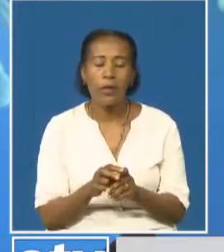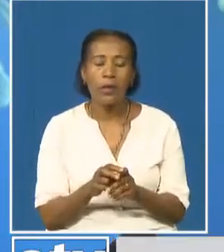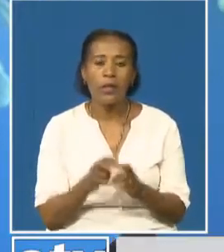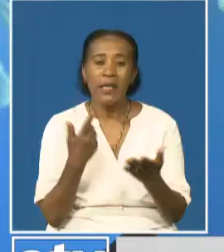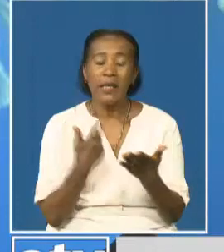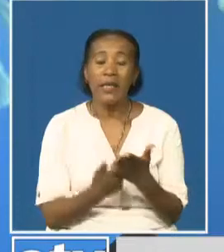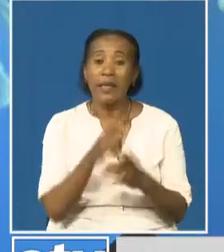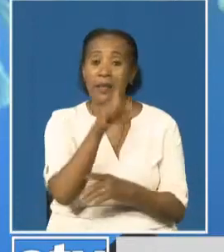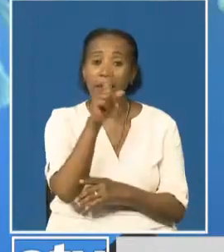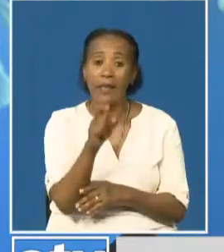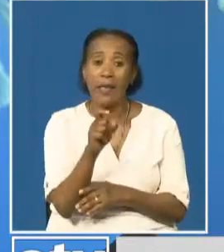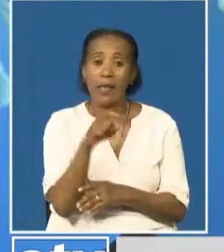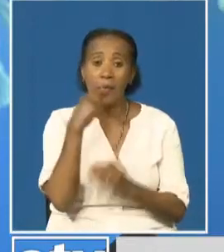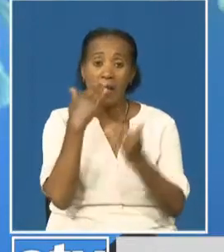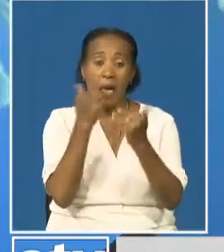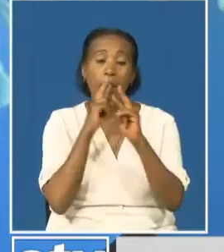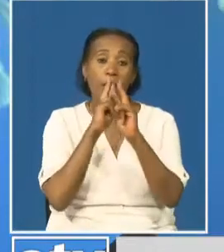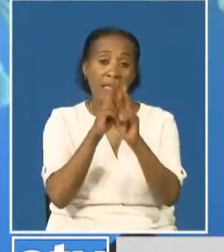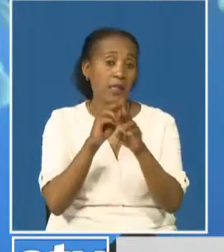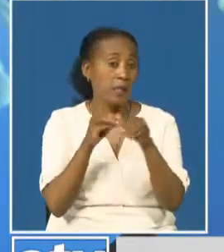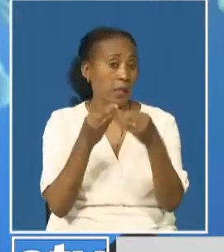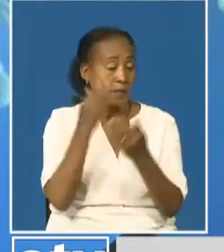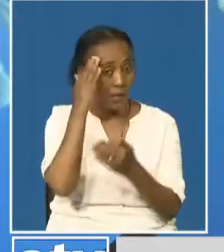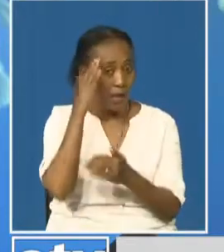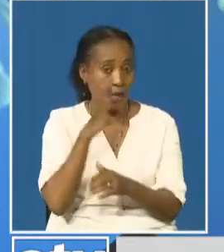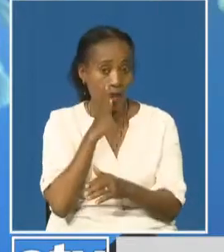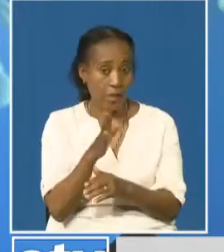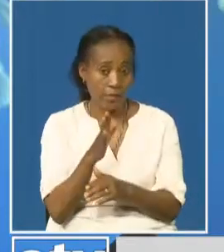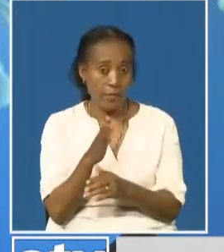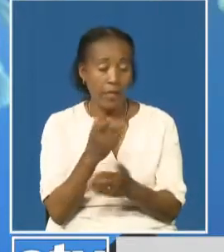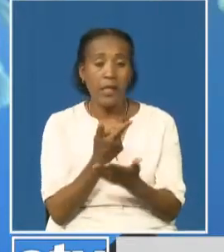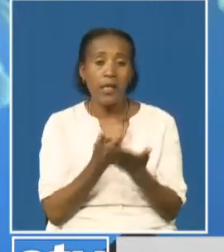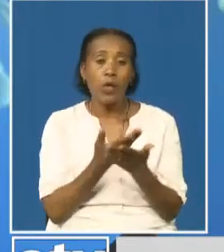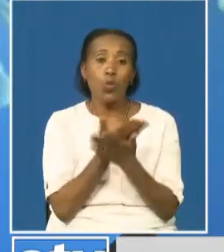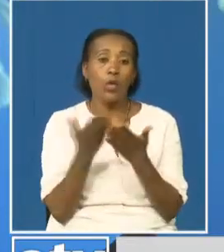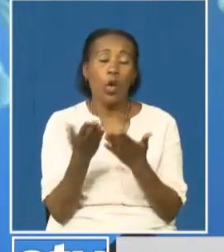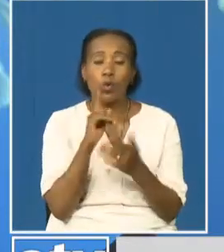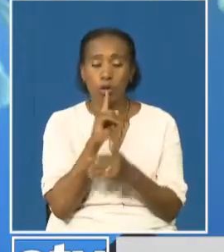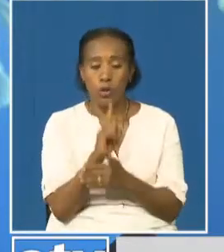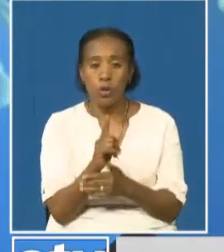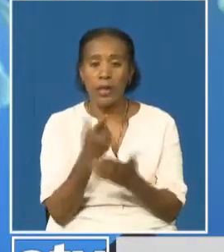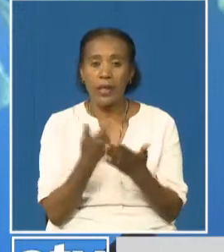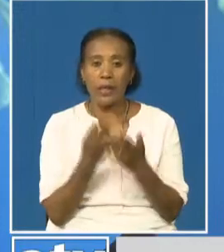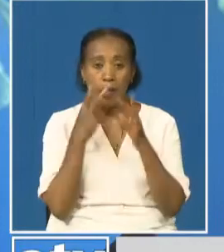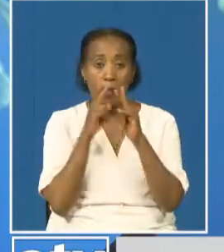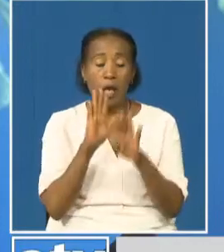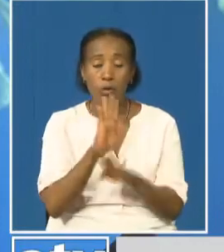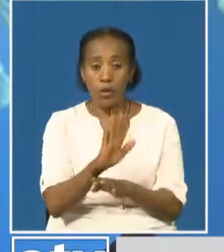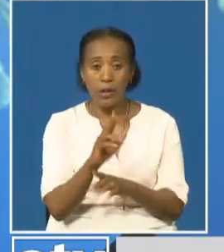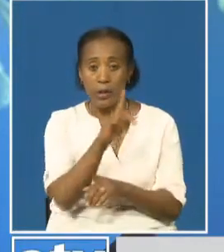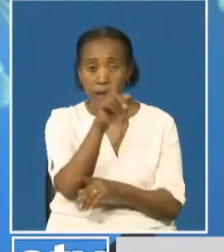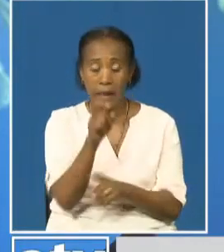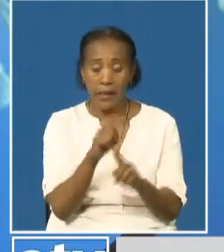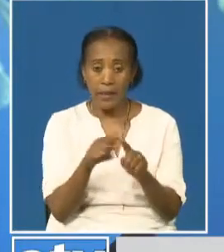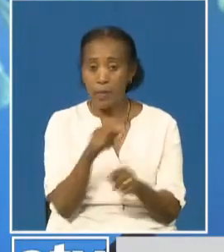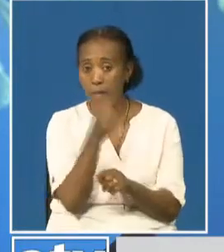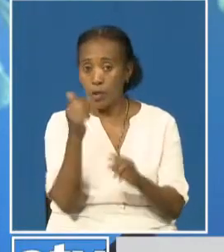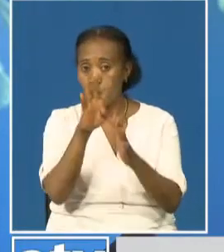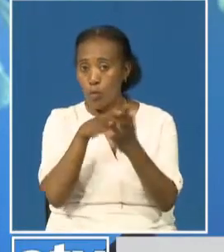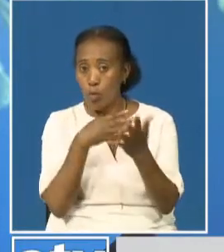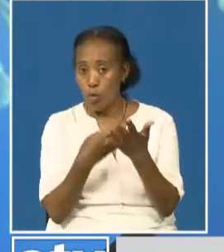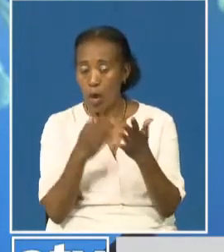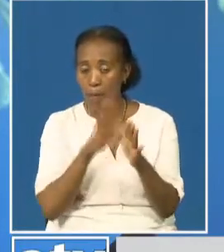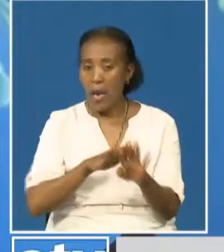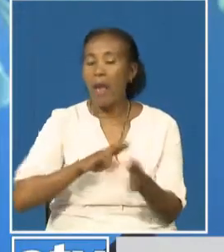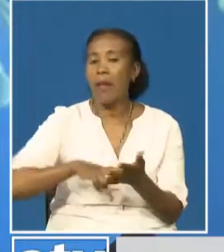በርግጥ ይሄን ጥያቄ ምን ያህል መመለስ እንደምንችል አላቀም ይበልጥ ሰንቦና የጉዳዮችን ነው ያወራን ያለ ነው ይሄን የተመልካቻችን ጥያቄ ግን በሌሎች